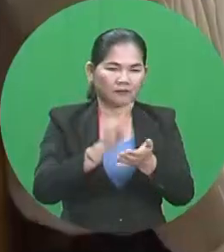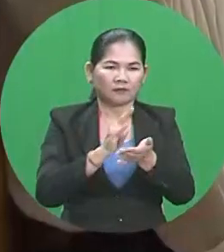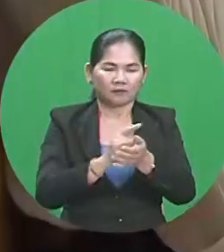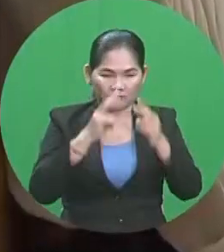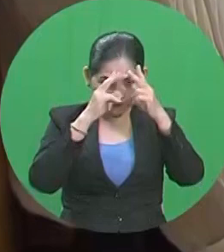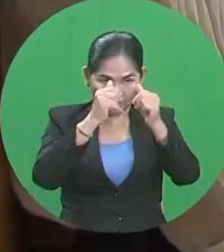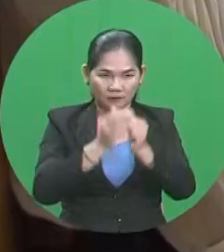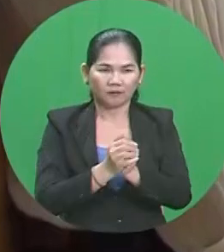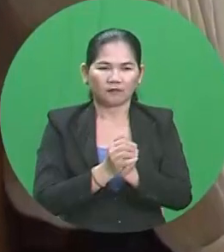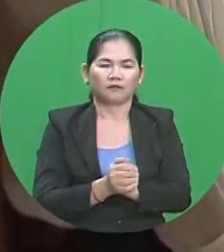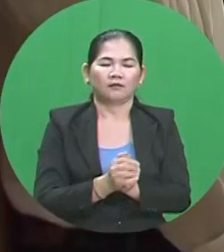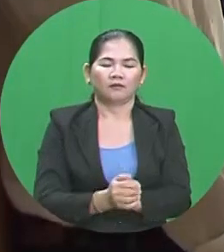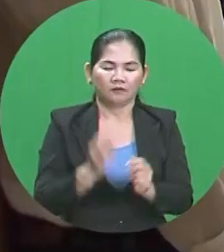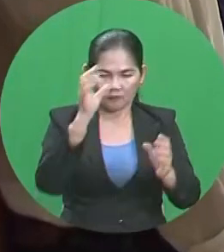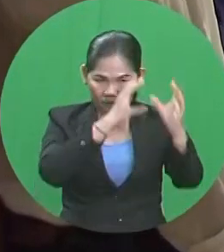របស់សម្ដេចតេជោនិងសម្ដេចគតិប្របណ្ឌិត